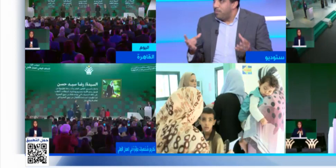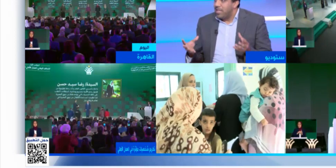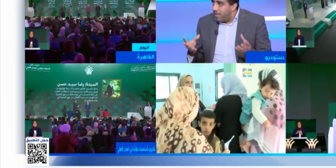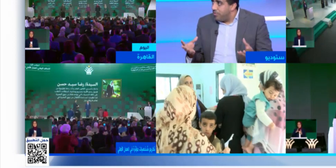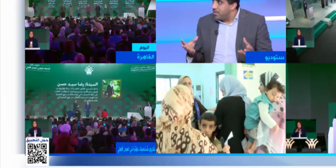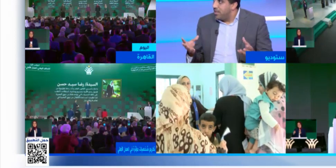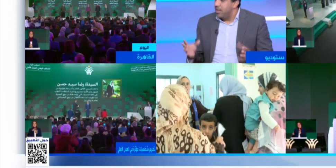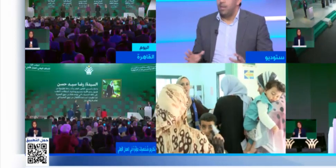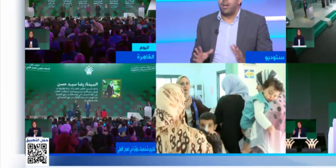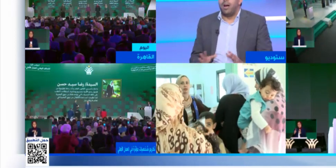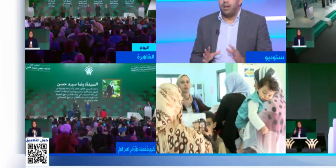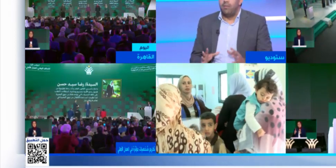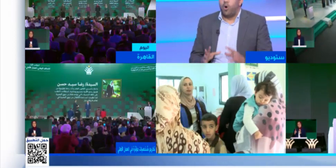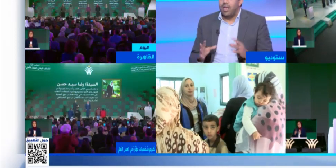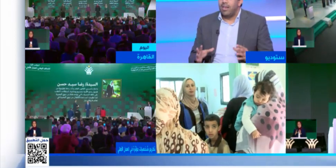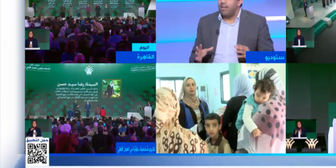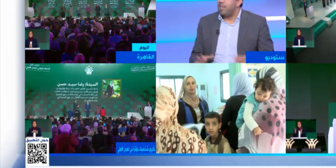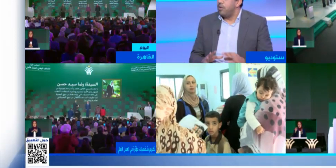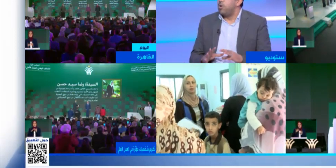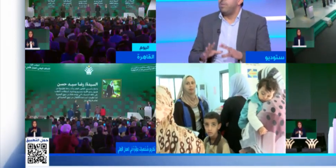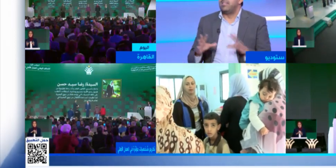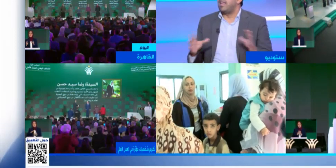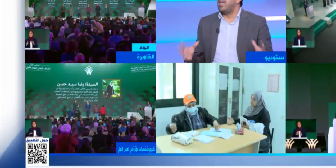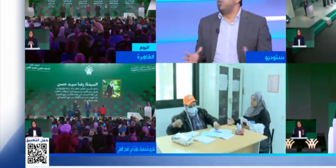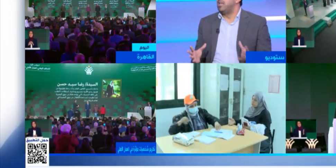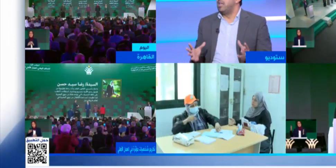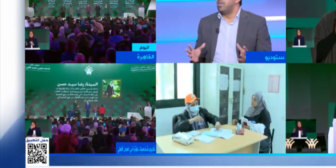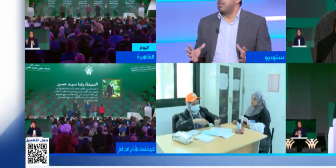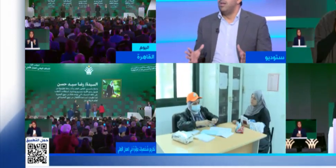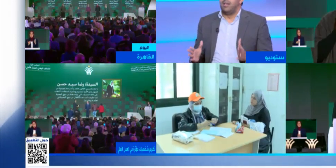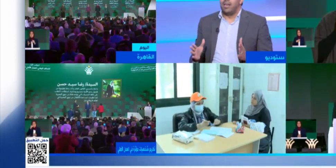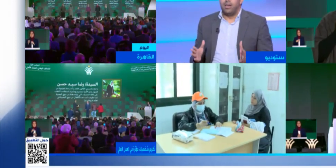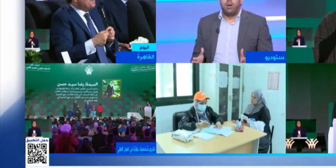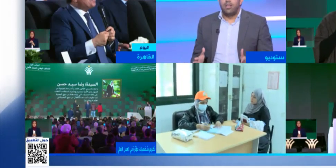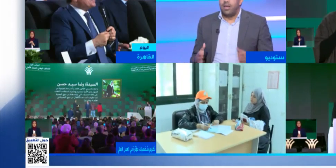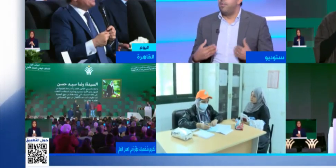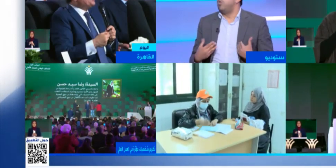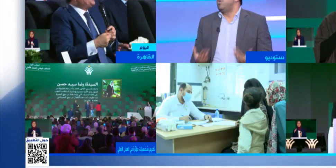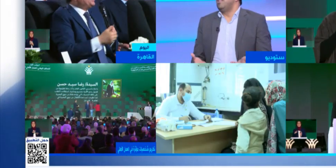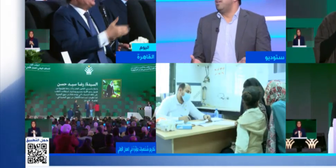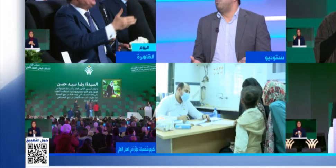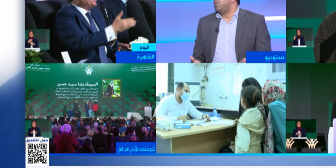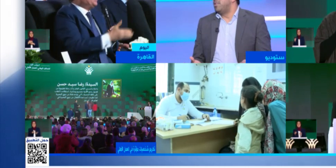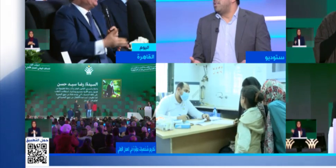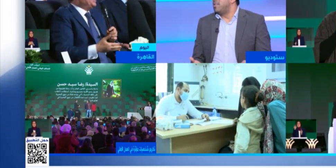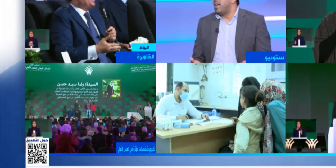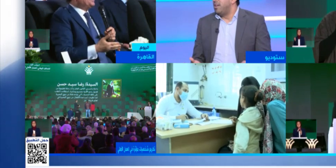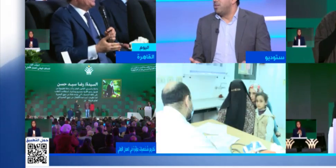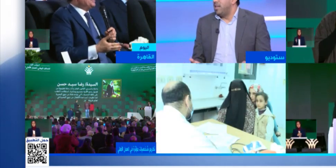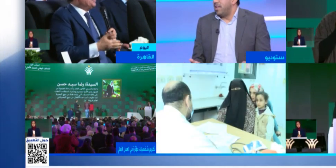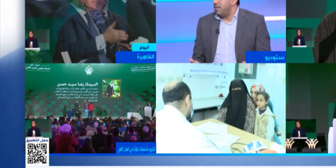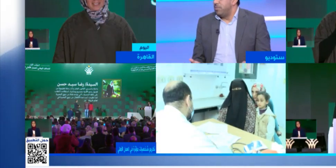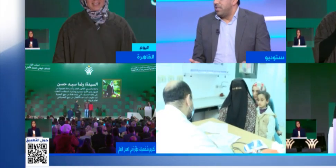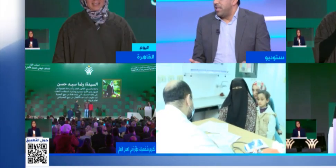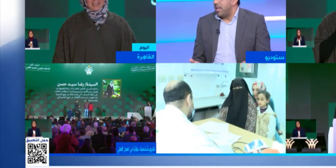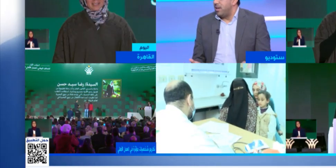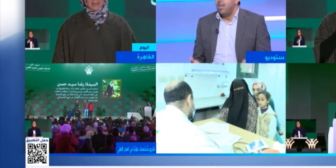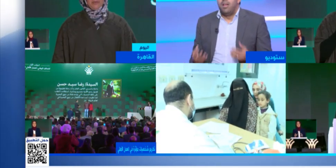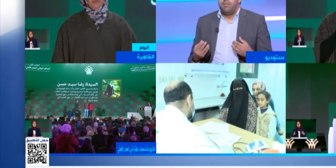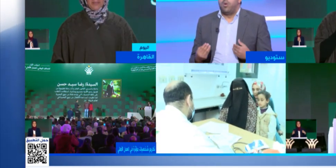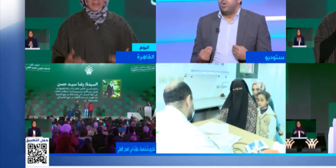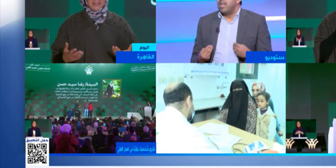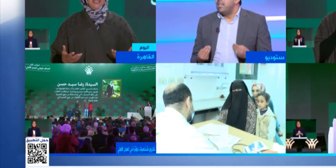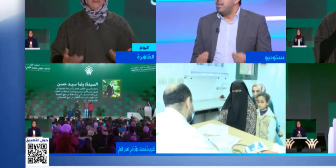شكلنا كنا بنتنافس لمرحلة معينة فيها نوع من التكامل الكبير. يعني النهاردة أنا فخور جدا بمبادرة إزرع النهاردة اللي كانت